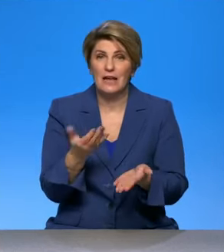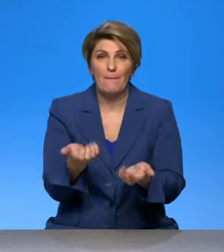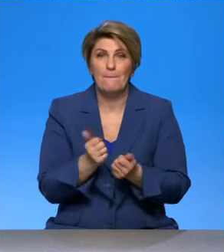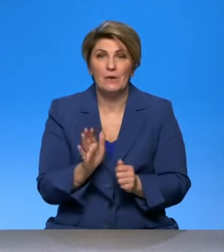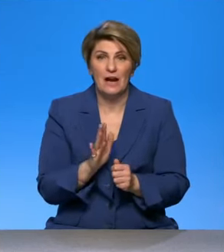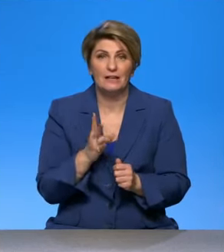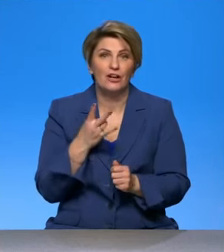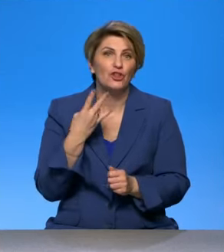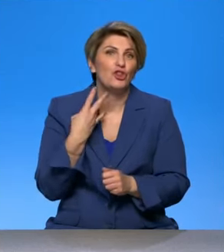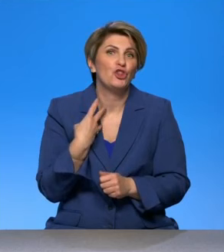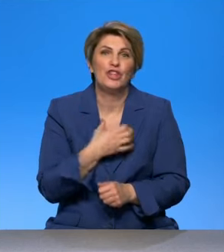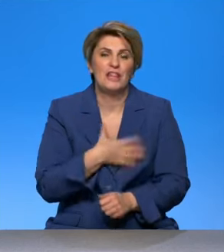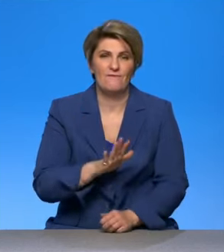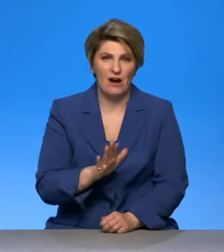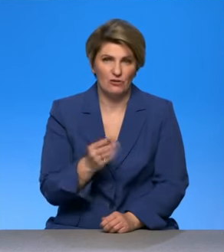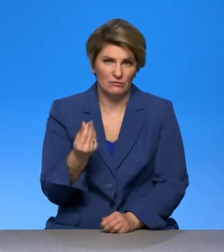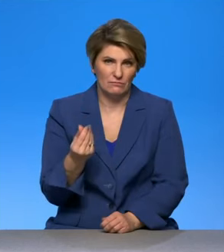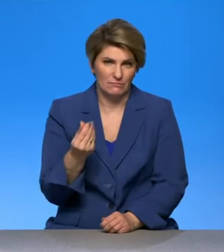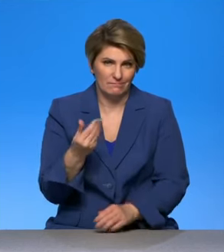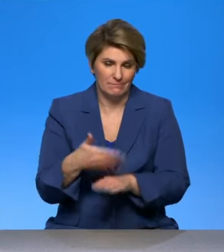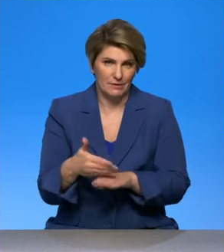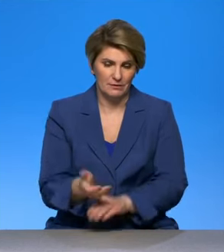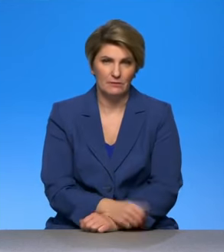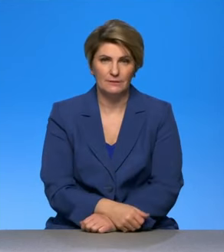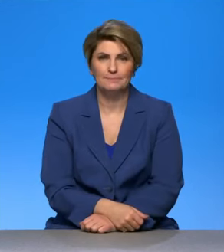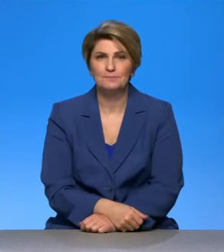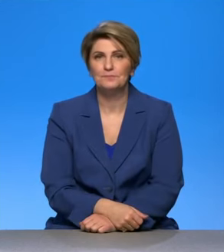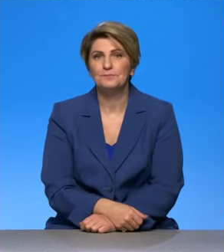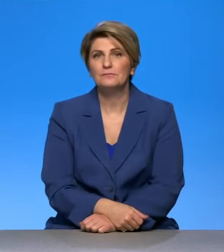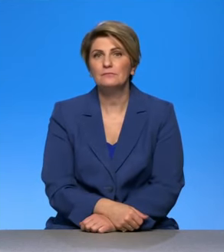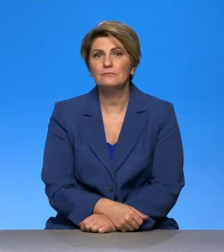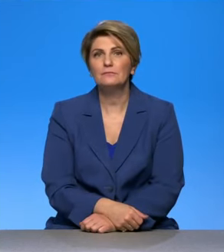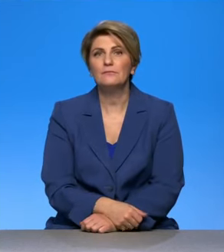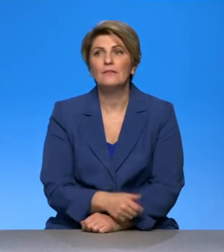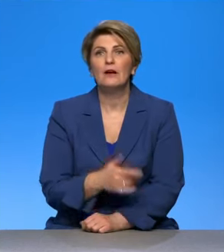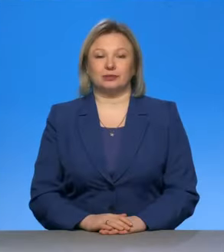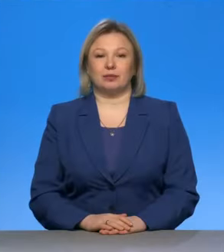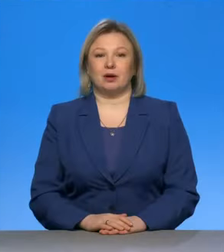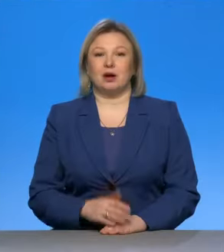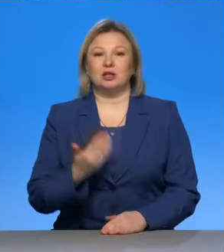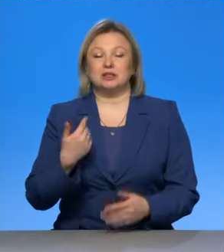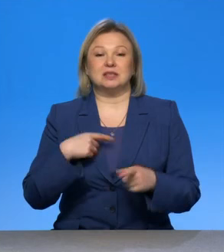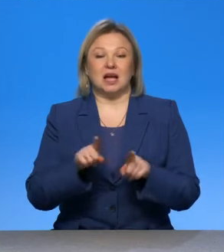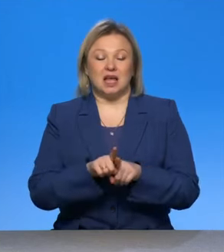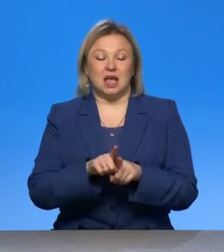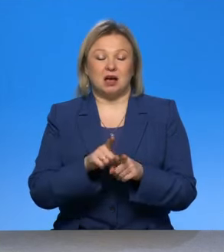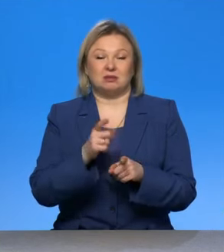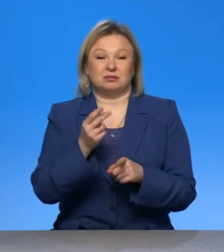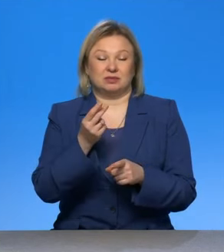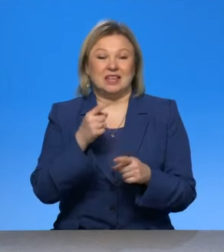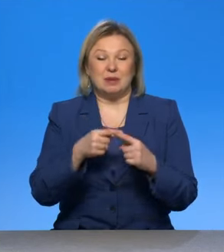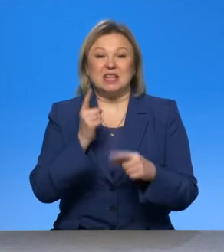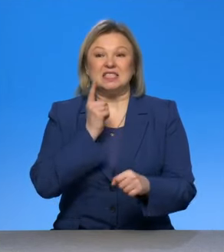вами говорили о том, что сейчас запредельные такие запретительные ставки по кредитам, ну в банках. Правильно, именно да? Запретительные, да.